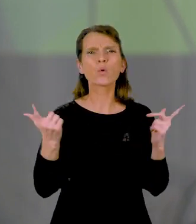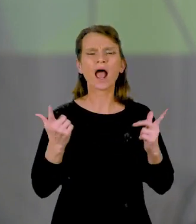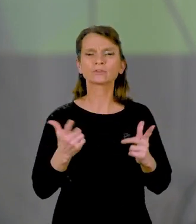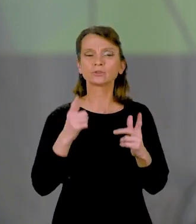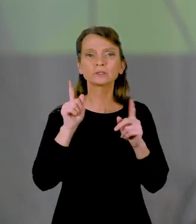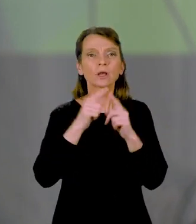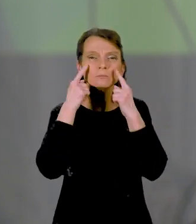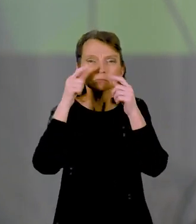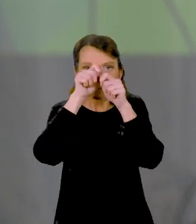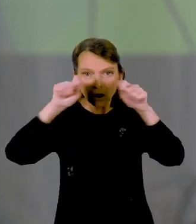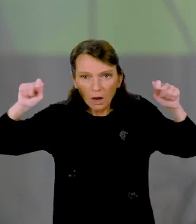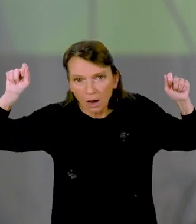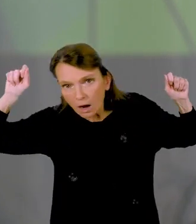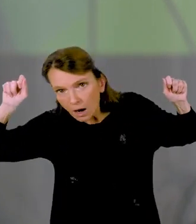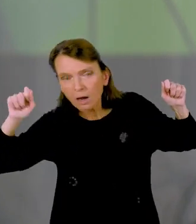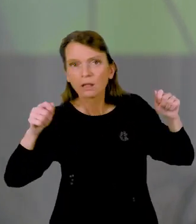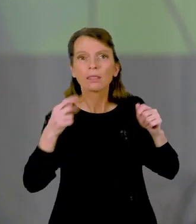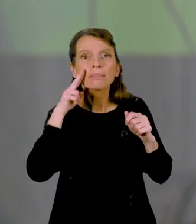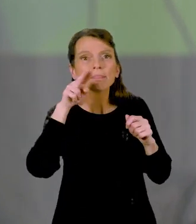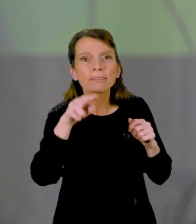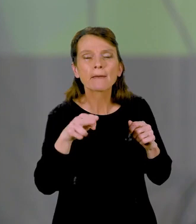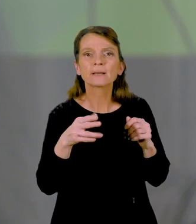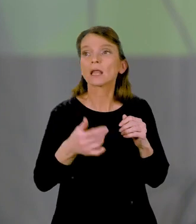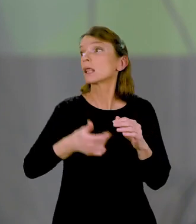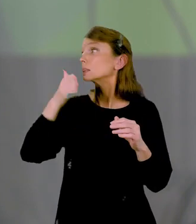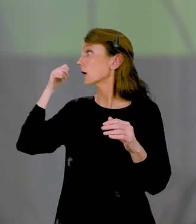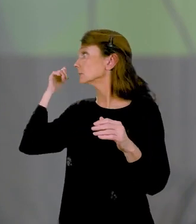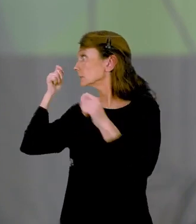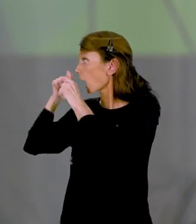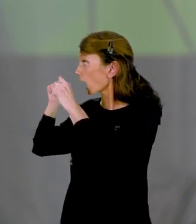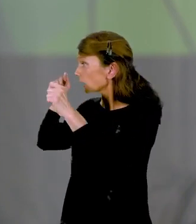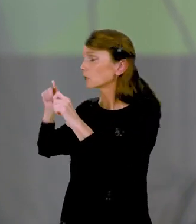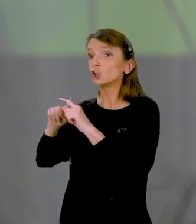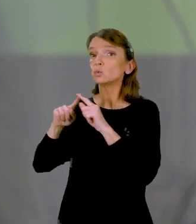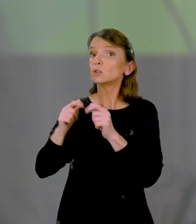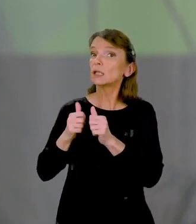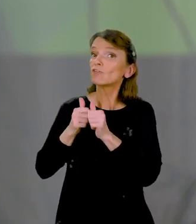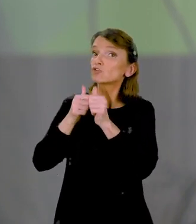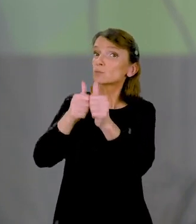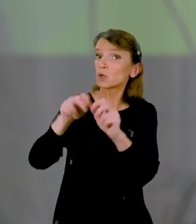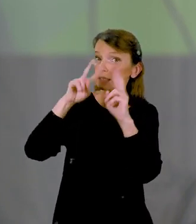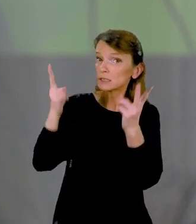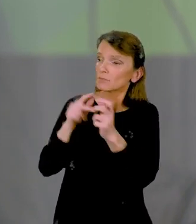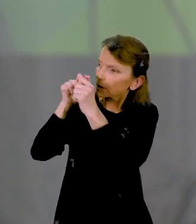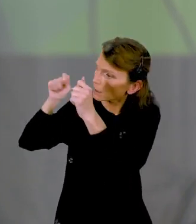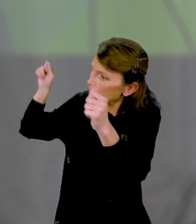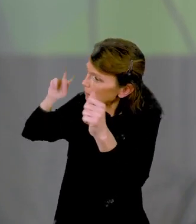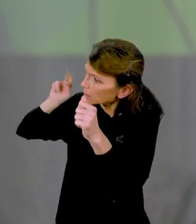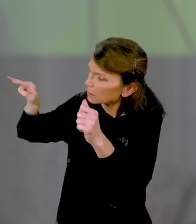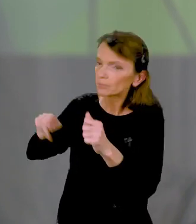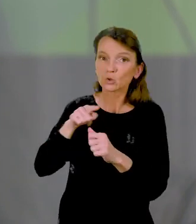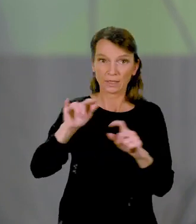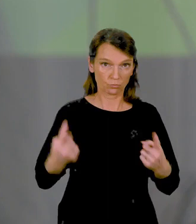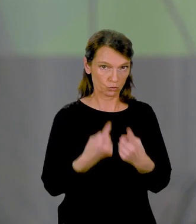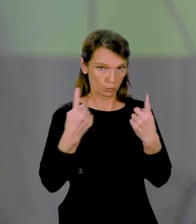za odstiranje pogledov naprej, pa nazaj in tudi v usporedni svet. Je spodbuda vsem